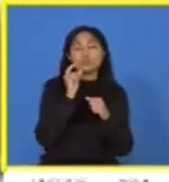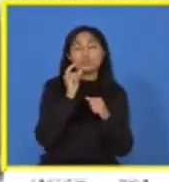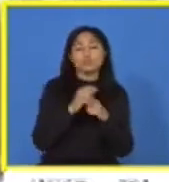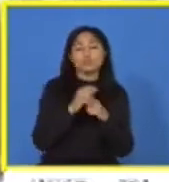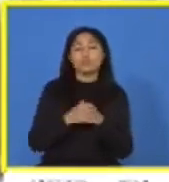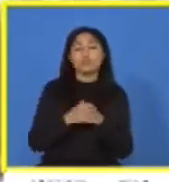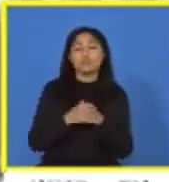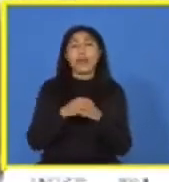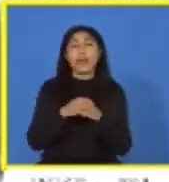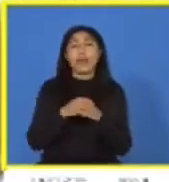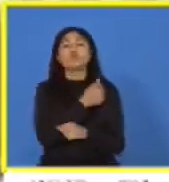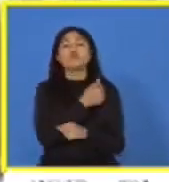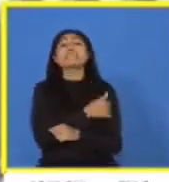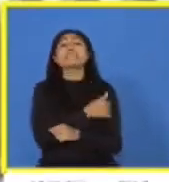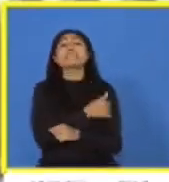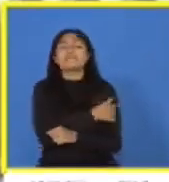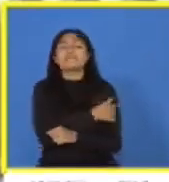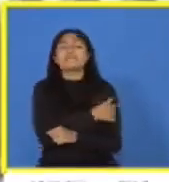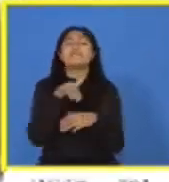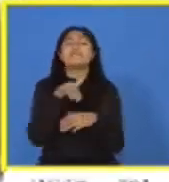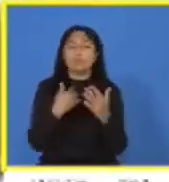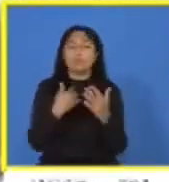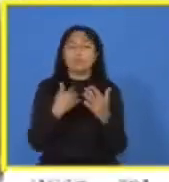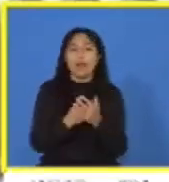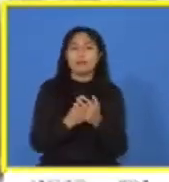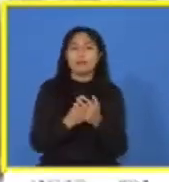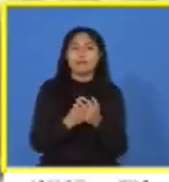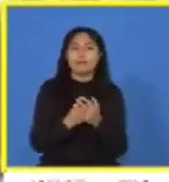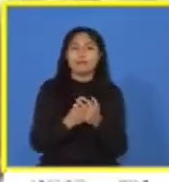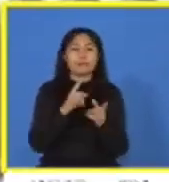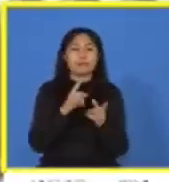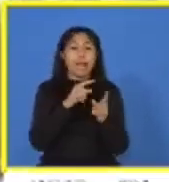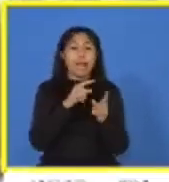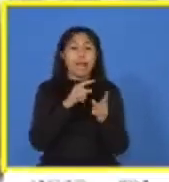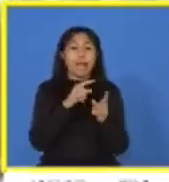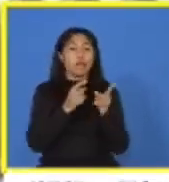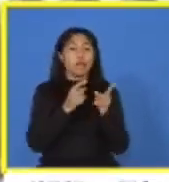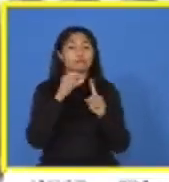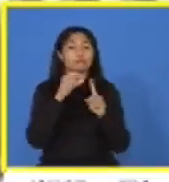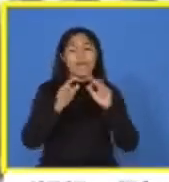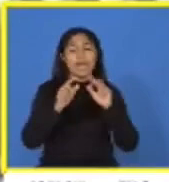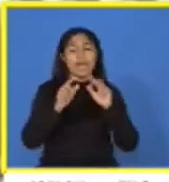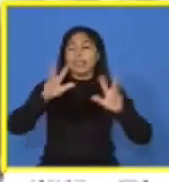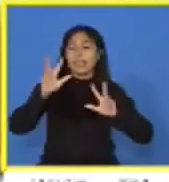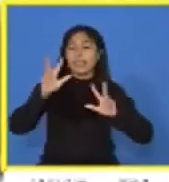Untuk puskesmas semua ya. Jadi di Provinsi NTT ini ada